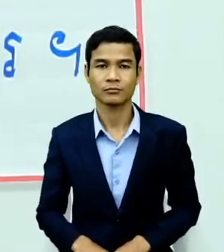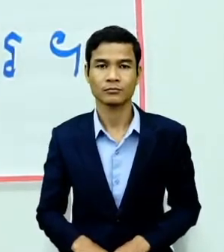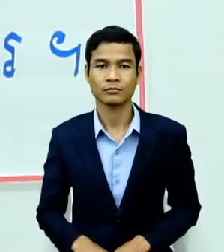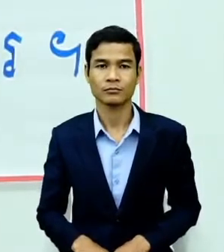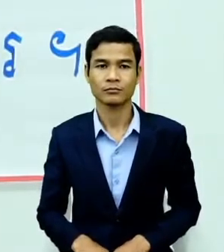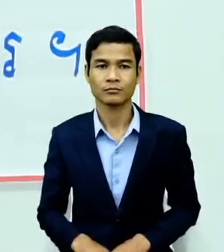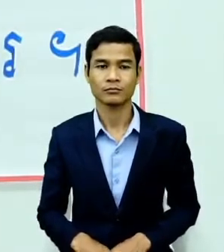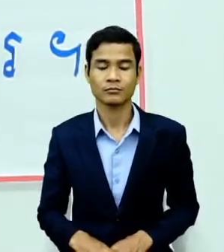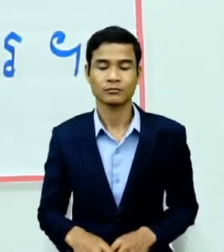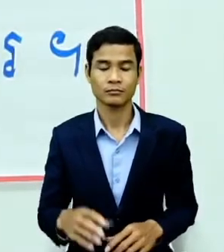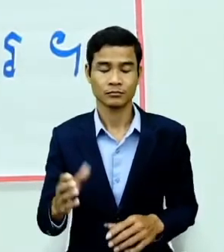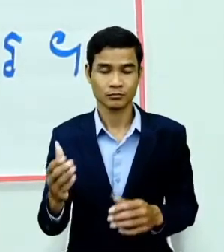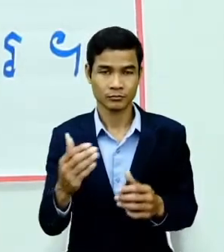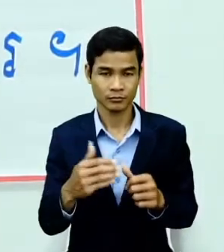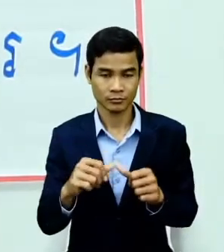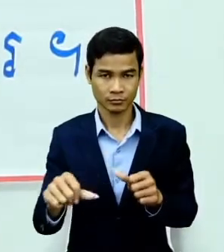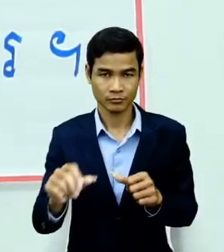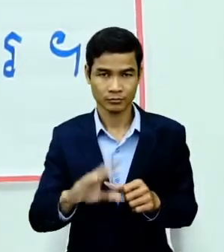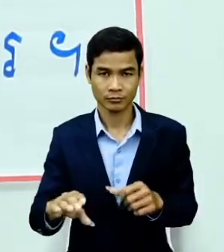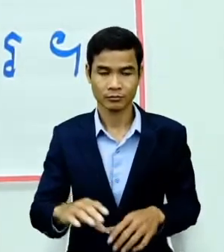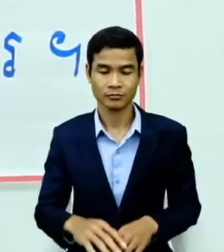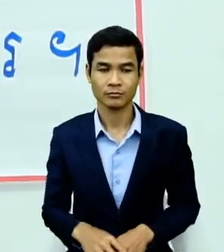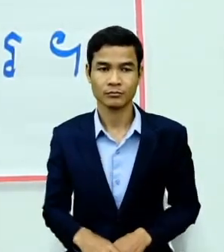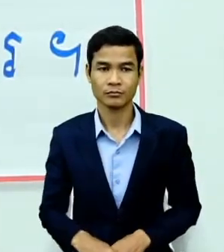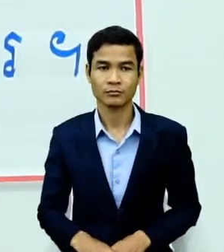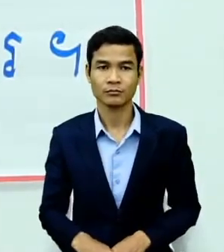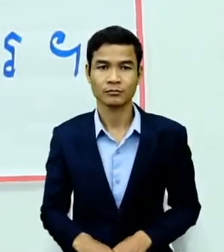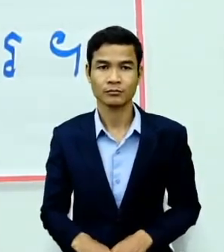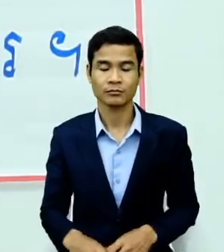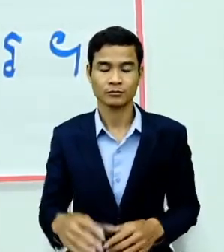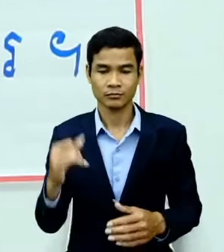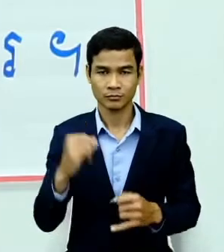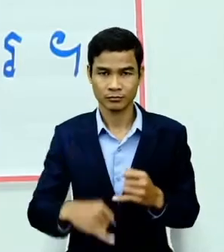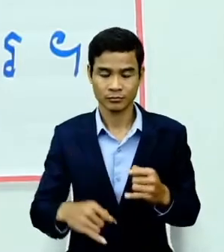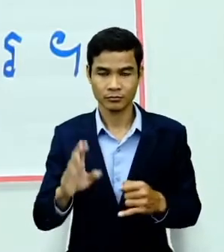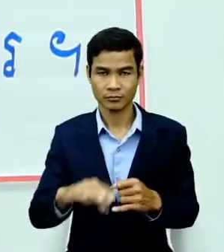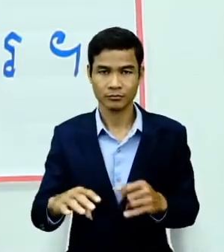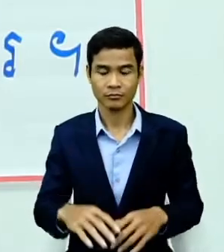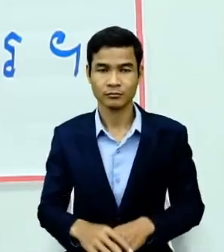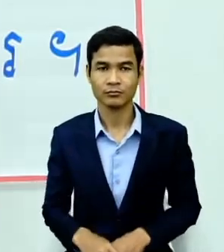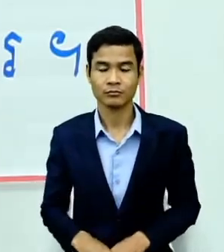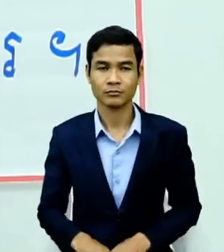អរគុណទៀតកូនចុងក្រោយ